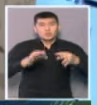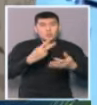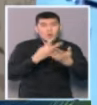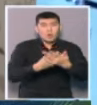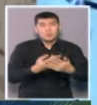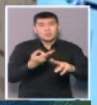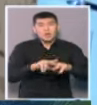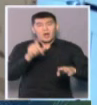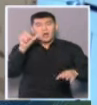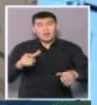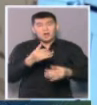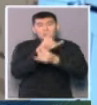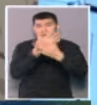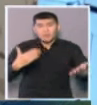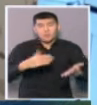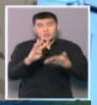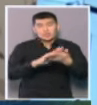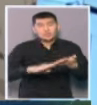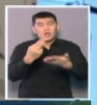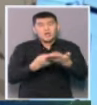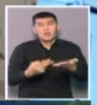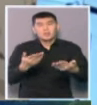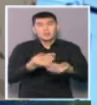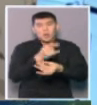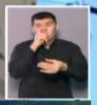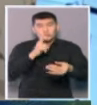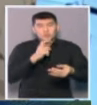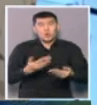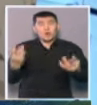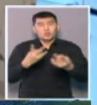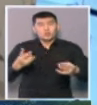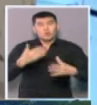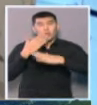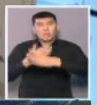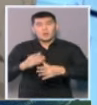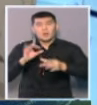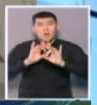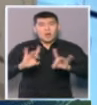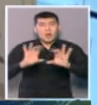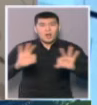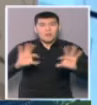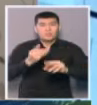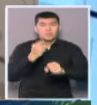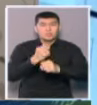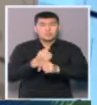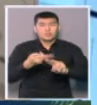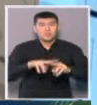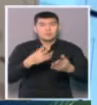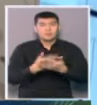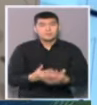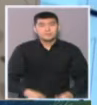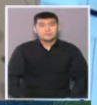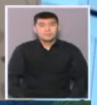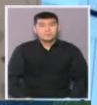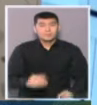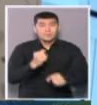ұсындық. Ондай алған адам жаңағы өзінің әрекетіне не бермейді деп, есі креслі шығасылы деген қазақша айтқанда,